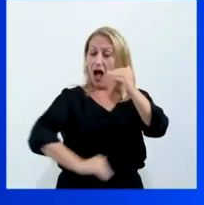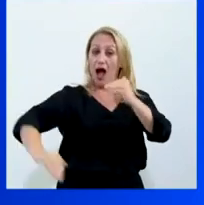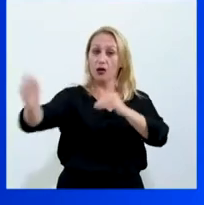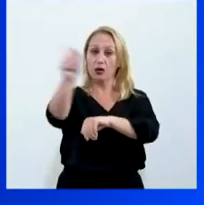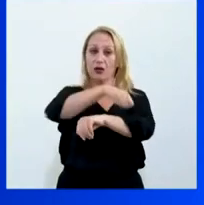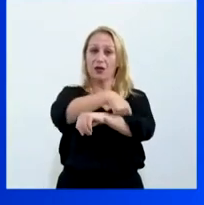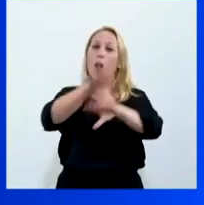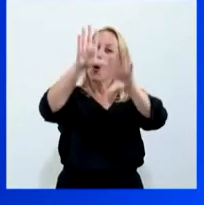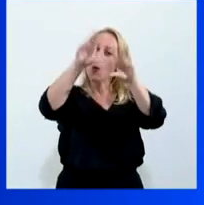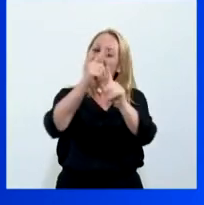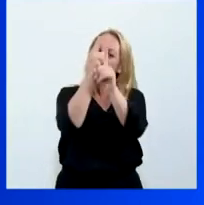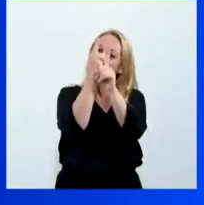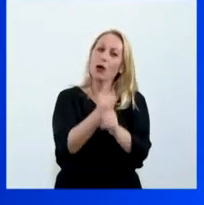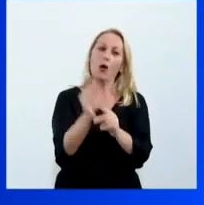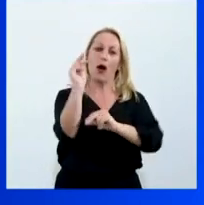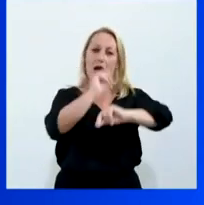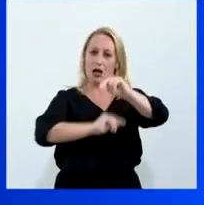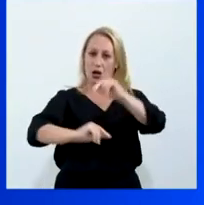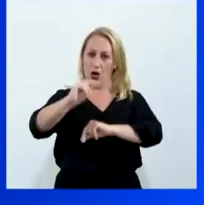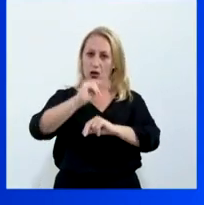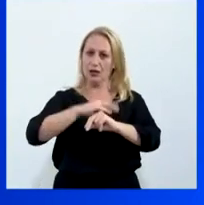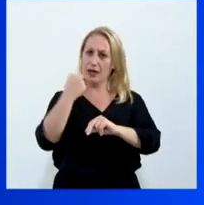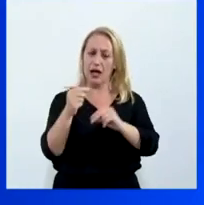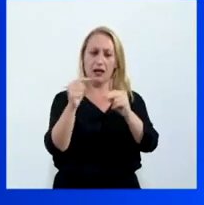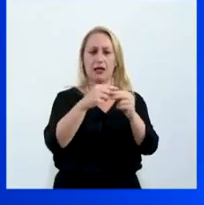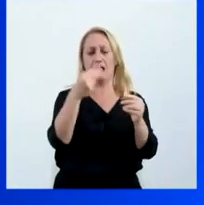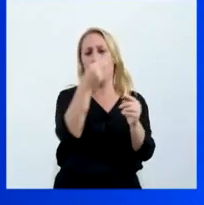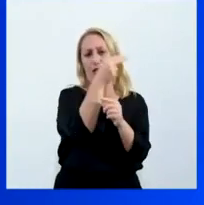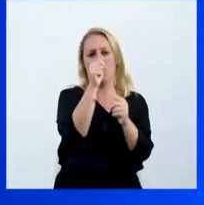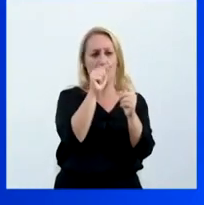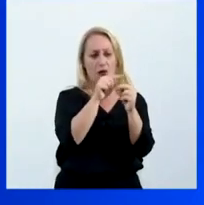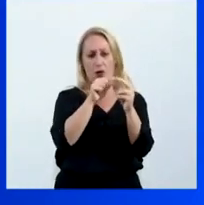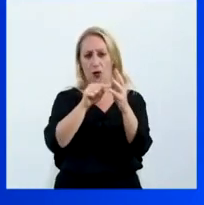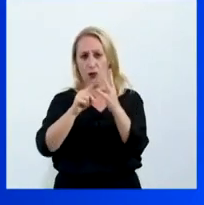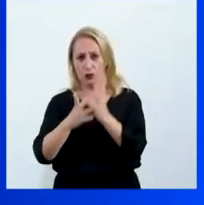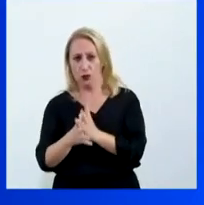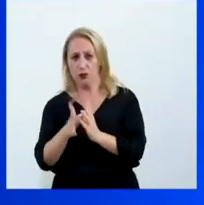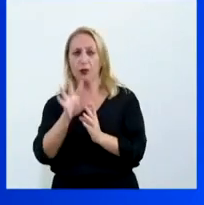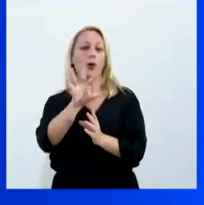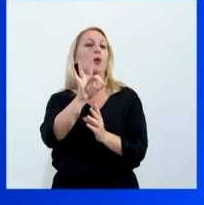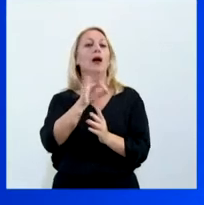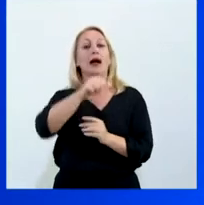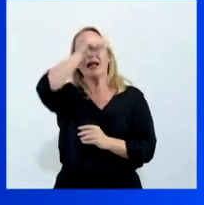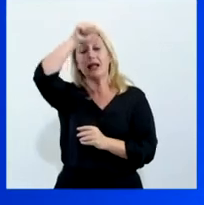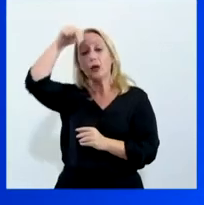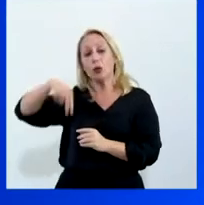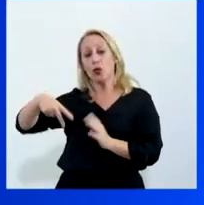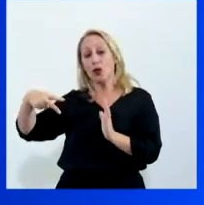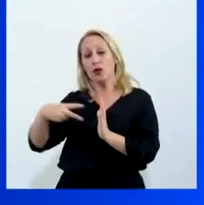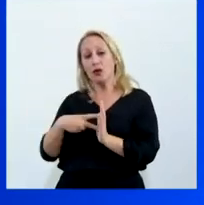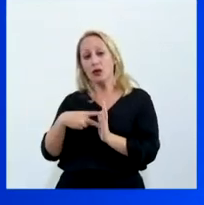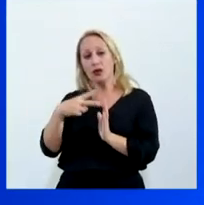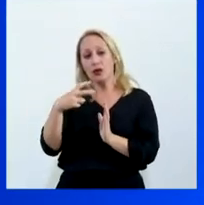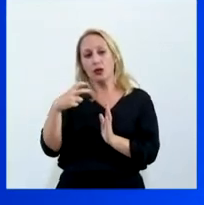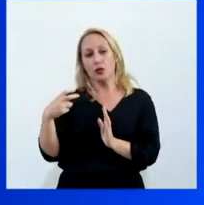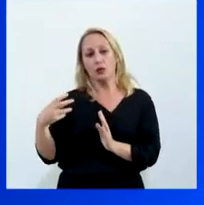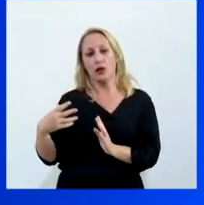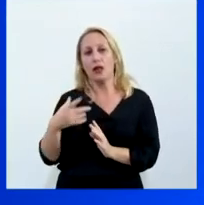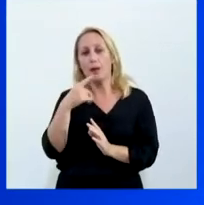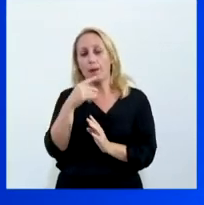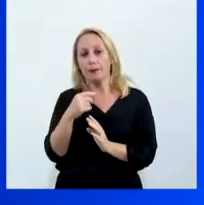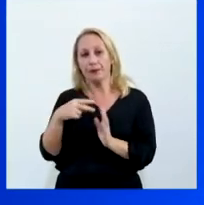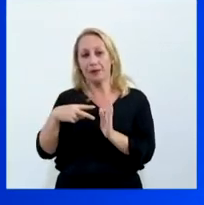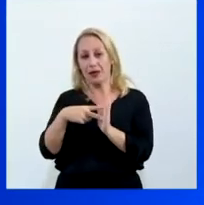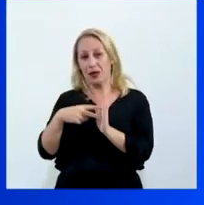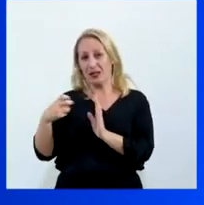εκλογοδικείο, που αφορούν τις εκλογές του Ιουνίου του 2025, κατά το πόσο εκ των υστέρων